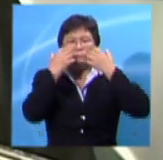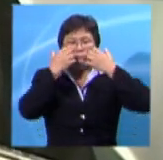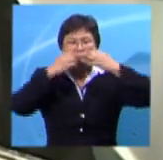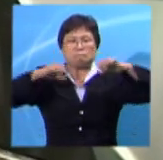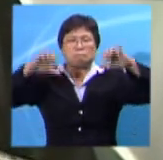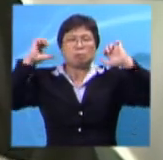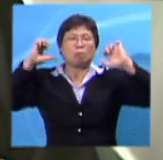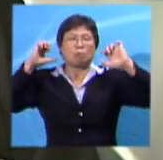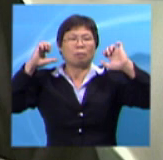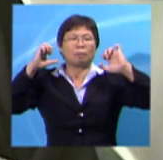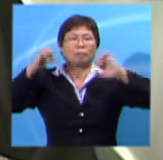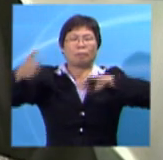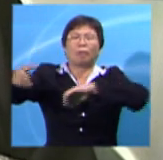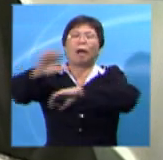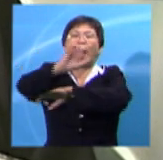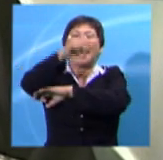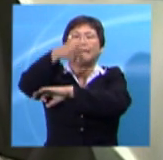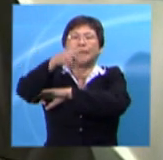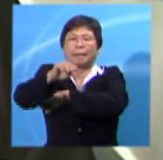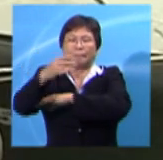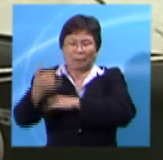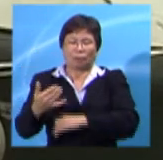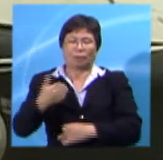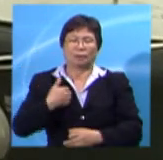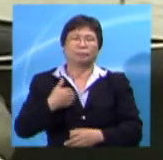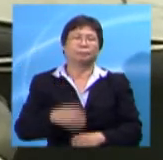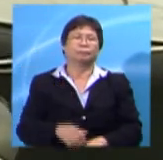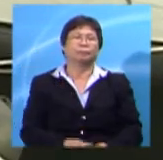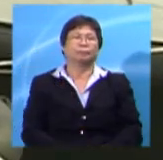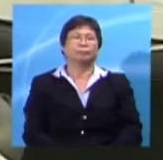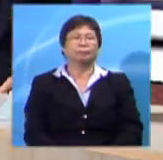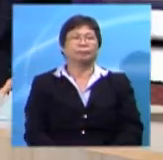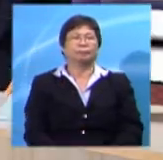kemampuan maritim Malaysia sedia ada